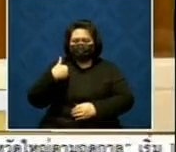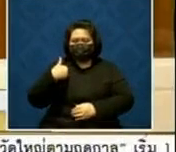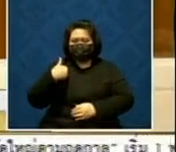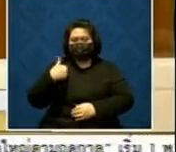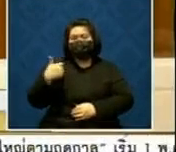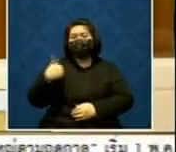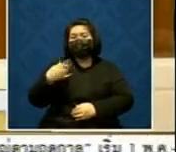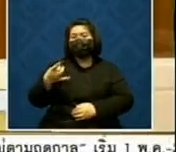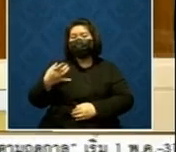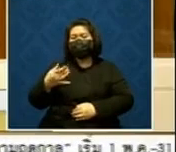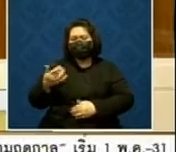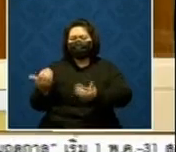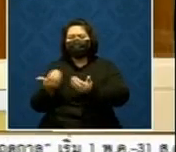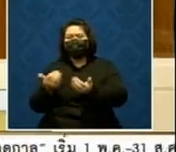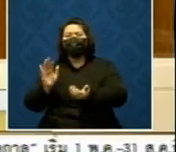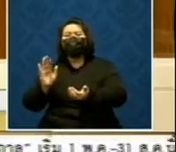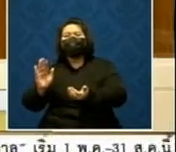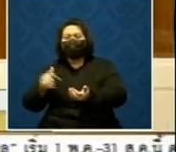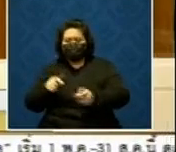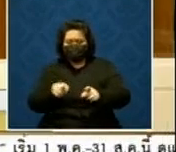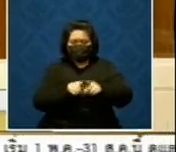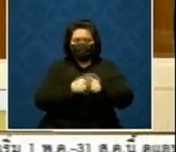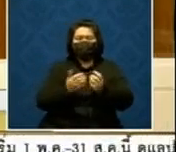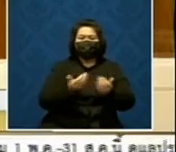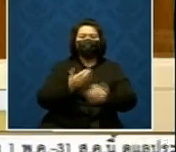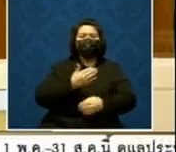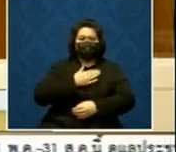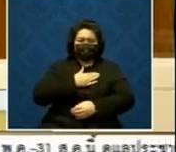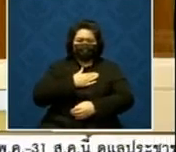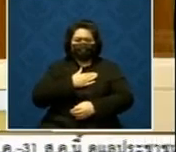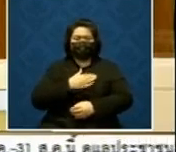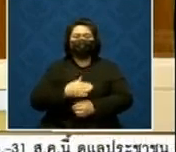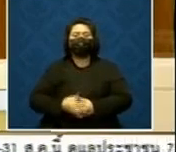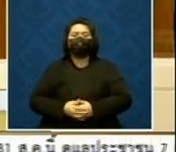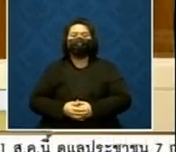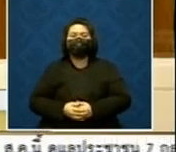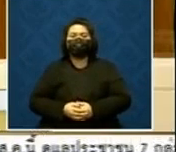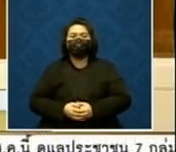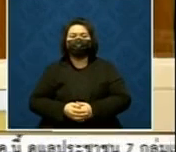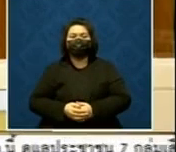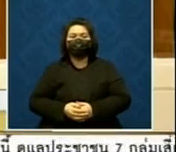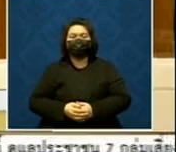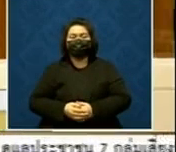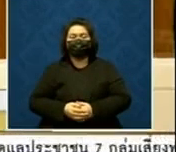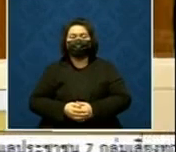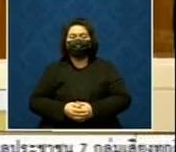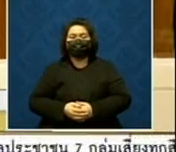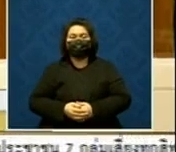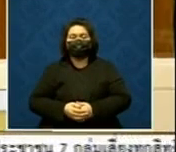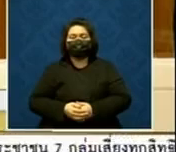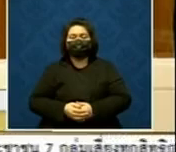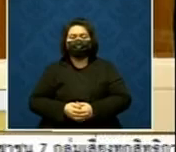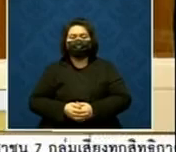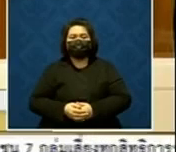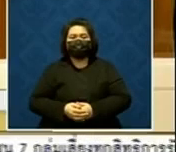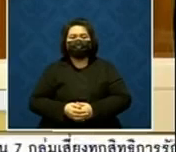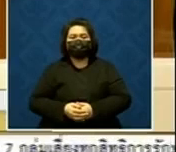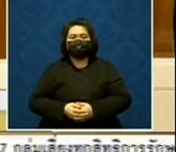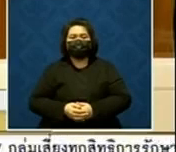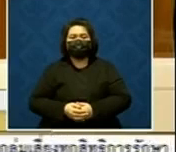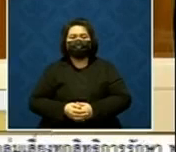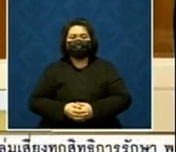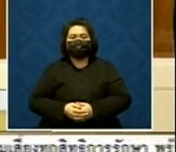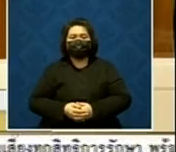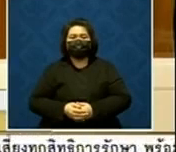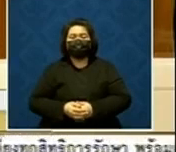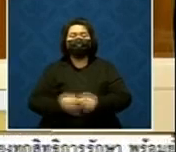ติปฏิวัติเรามีแค่2475 แล้วความหมายนี่ต่างกันเลยนะ ต่างกัน ก็บอกที่ผ่านมานี่คือรัฐประหาร รัฐประหารคือเ